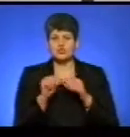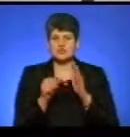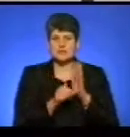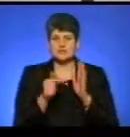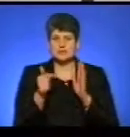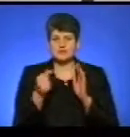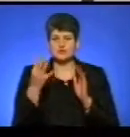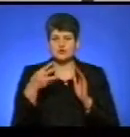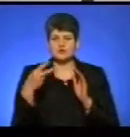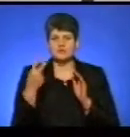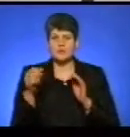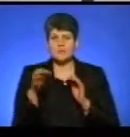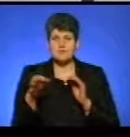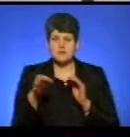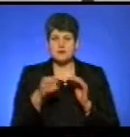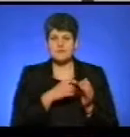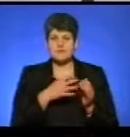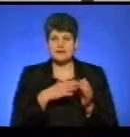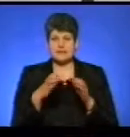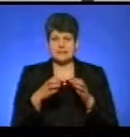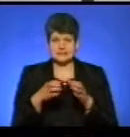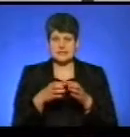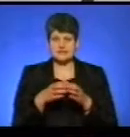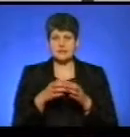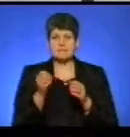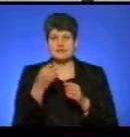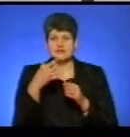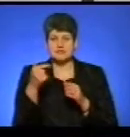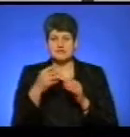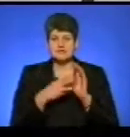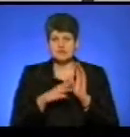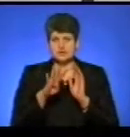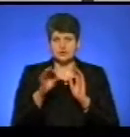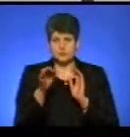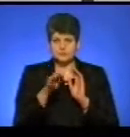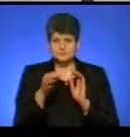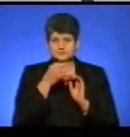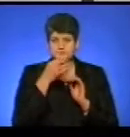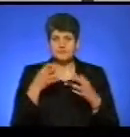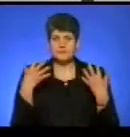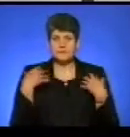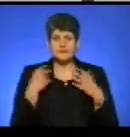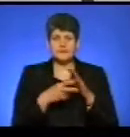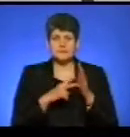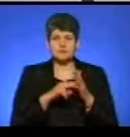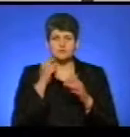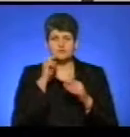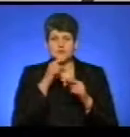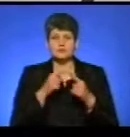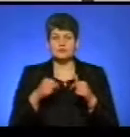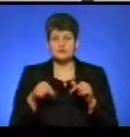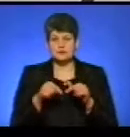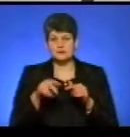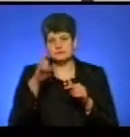16 гривень 42 копійки. І для приватного сектору 15 гривень 84 копійки, повідомив начальник планово-економічного відділу